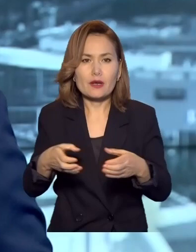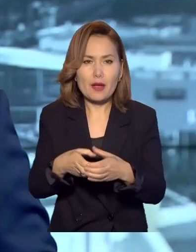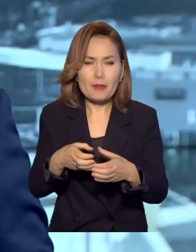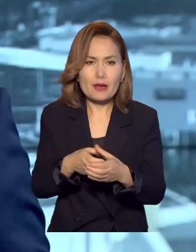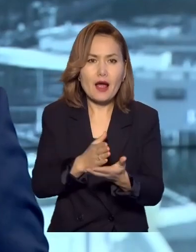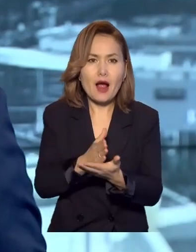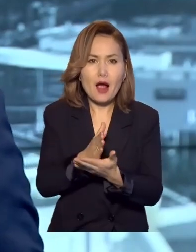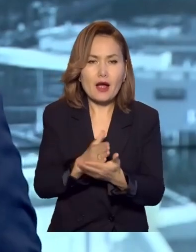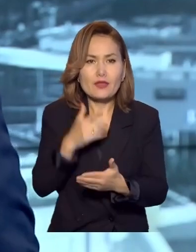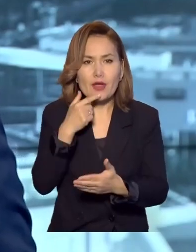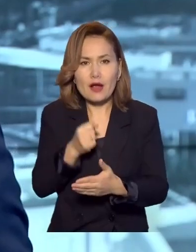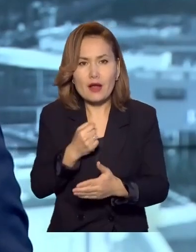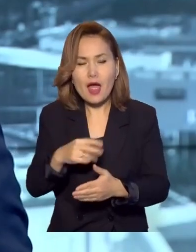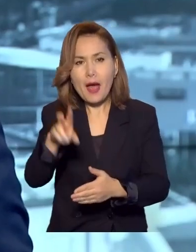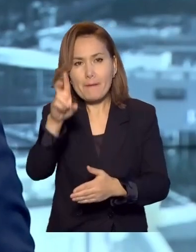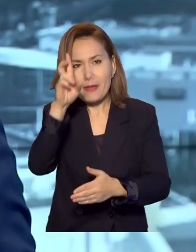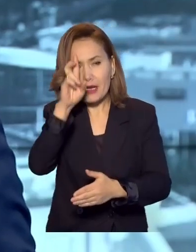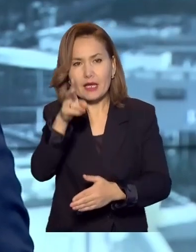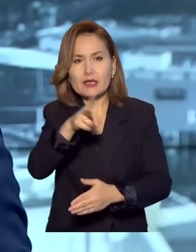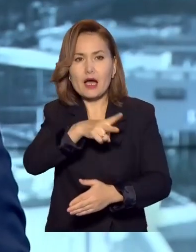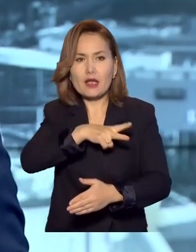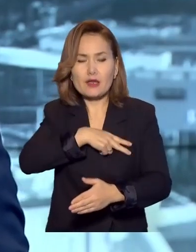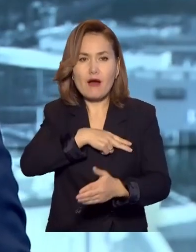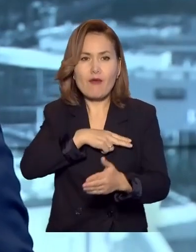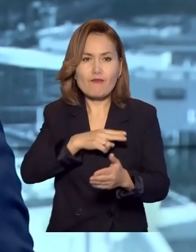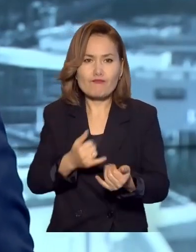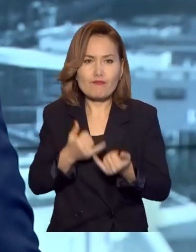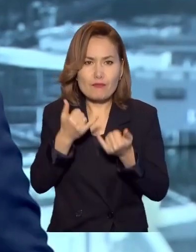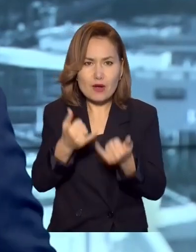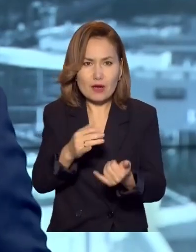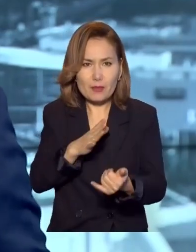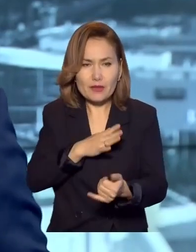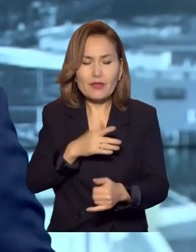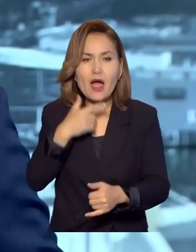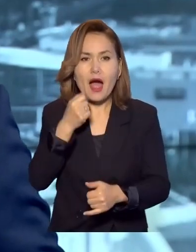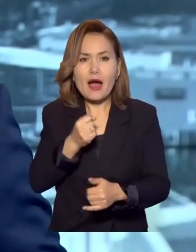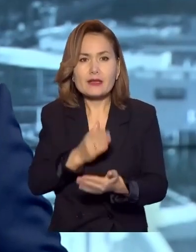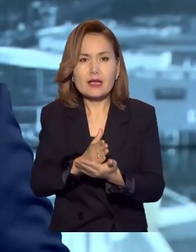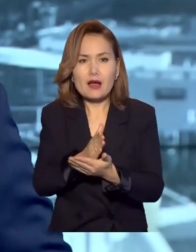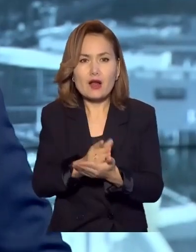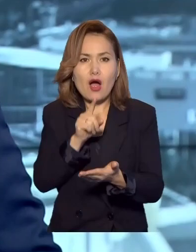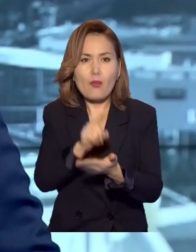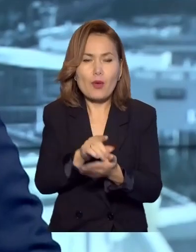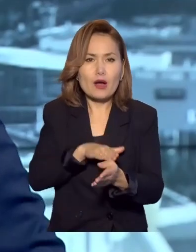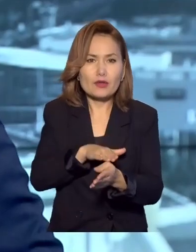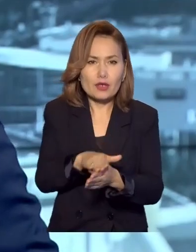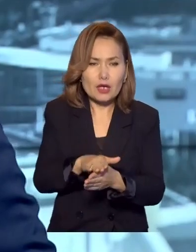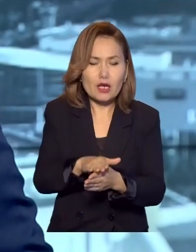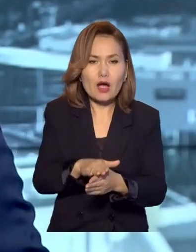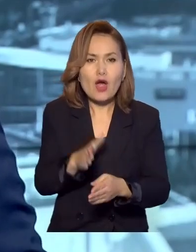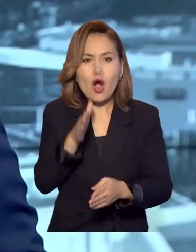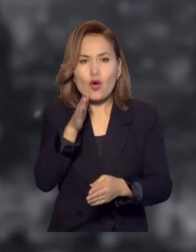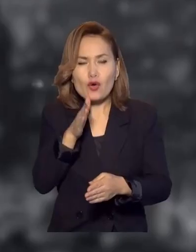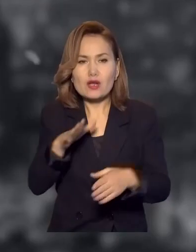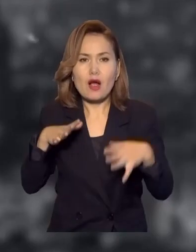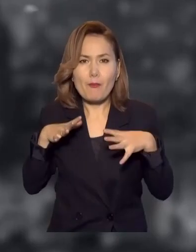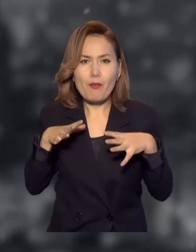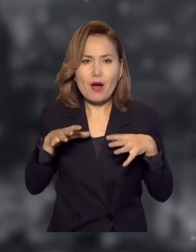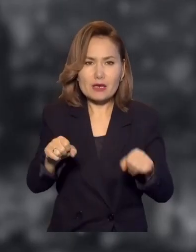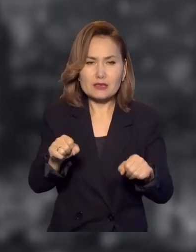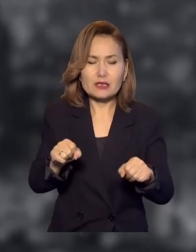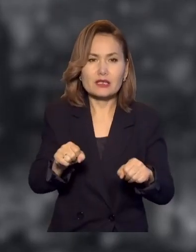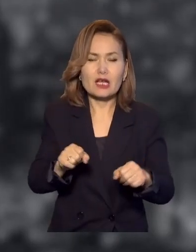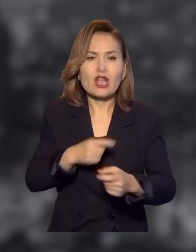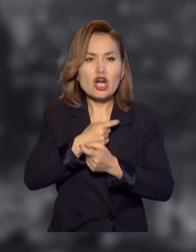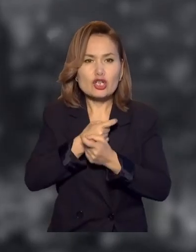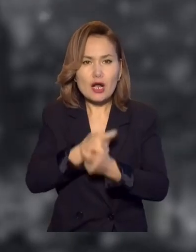комитетінің қызметкерлерін мемлекеттік наградалармен марапаттады. Әскери және қызметтік борышын атқару үстінде көрсеткен батылдығы мен